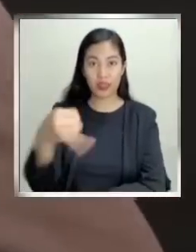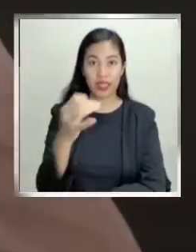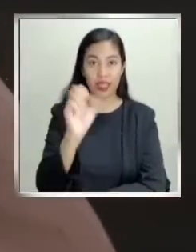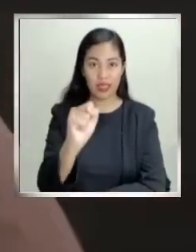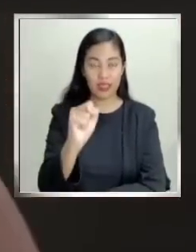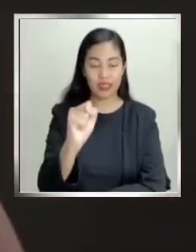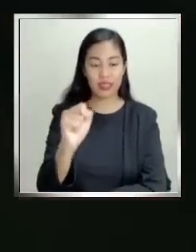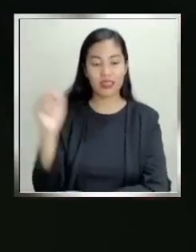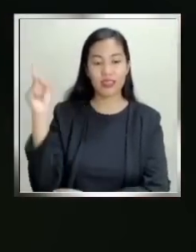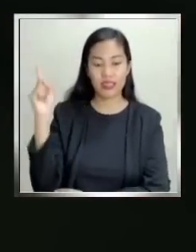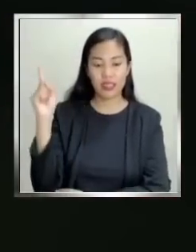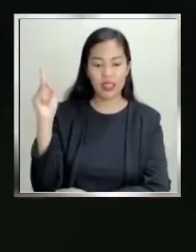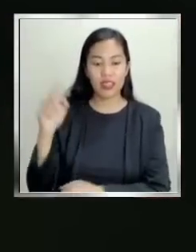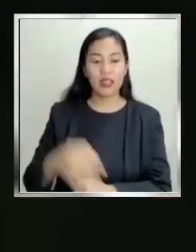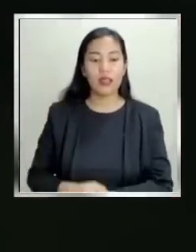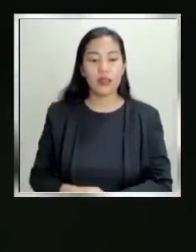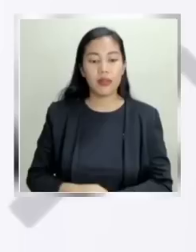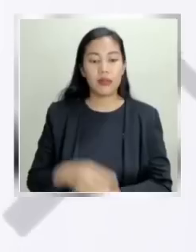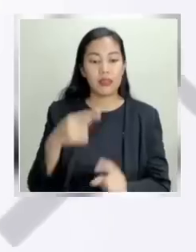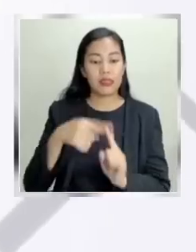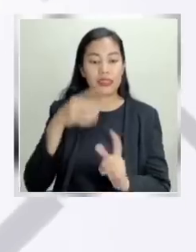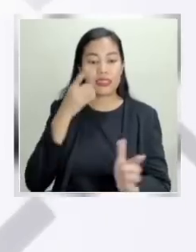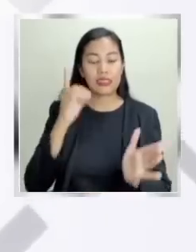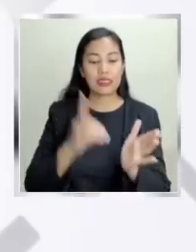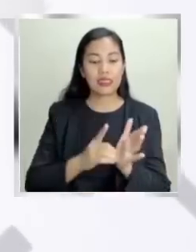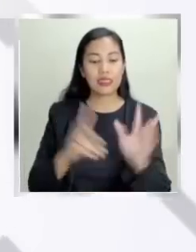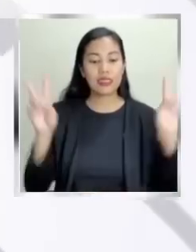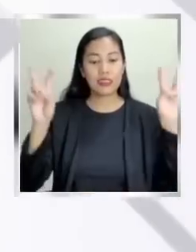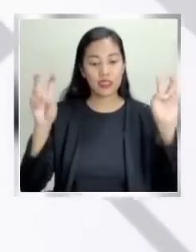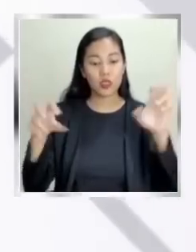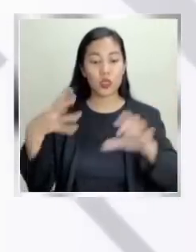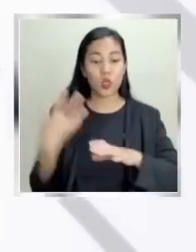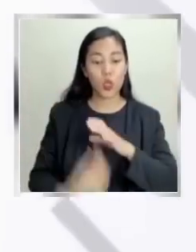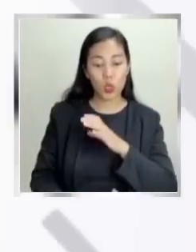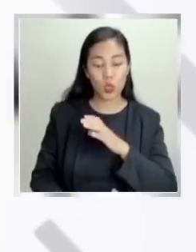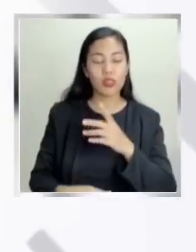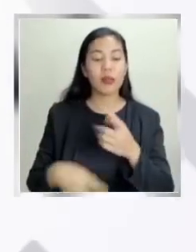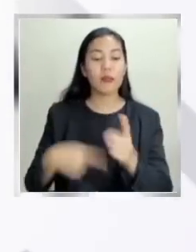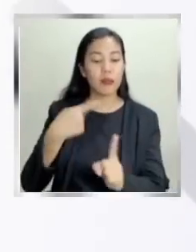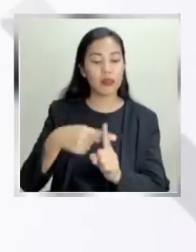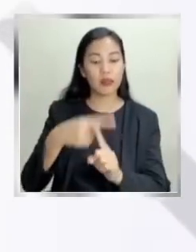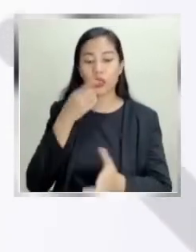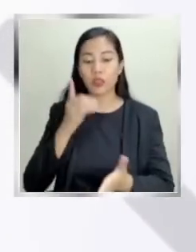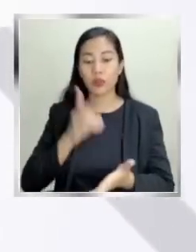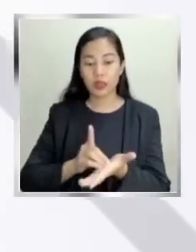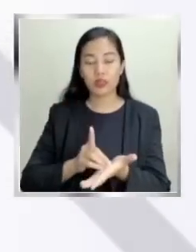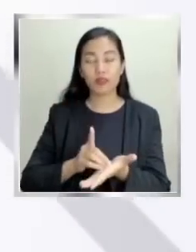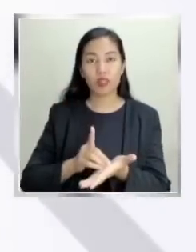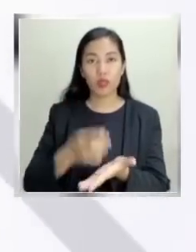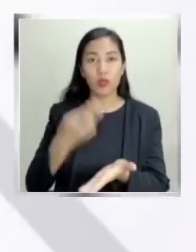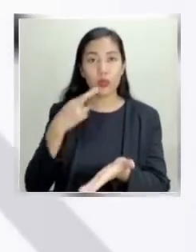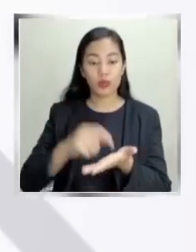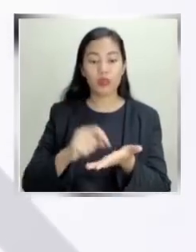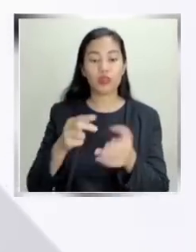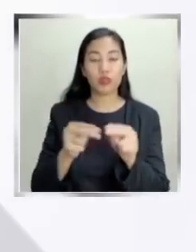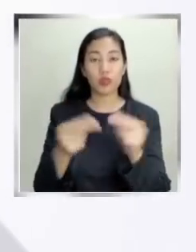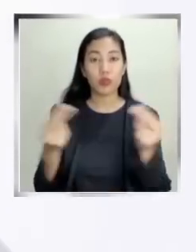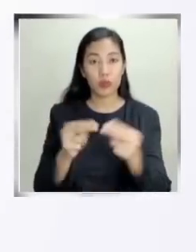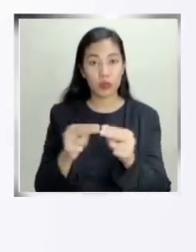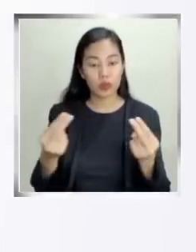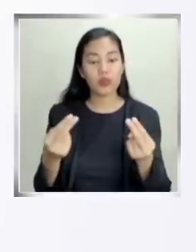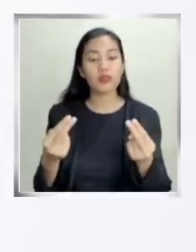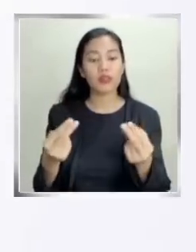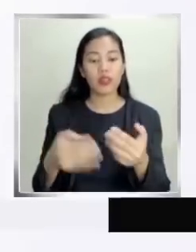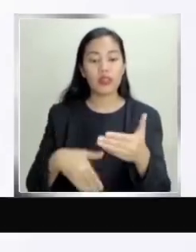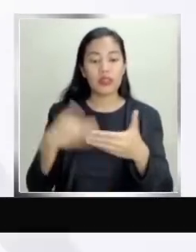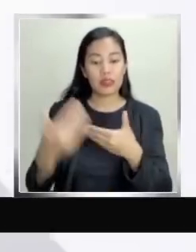Araulio Specials na Ang Nawawala, dokumentaryo ng Reporter's Notebook na Baha to School, dokumentaryo ng